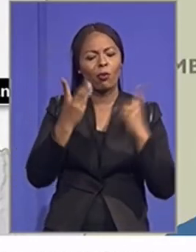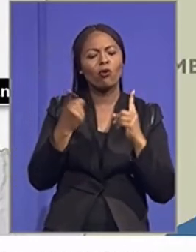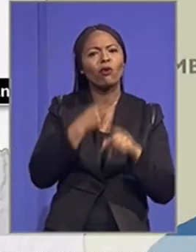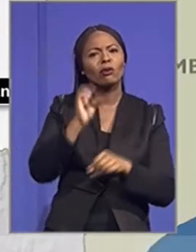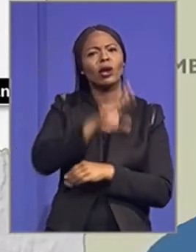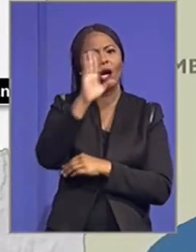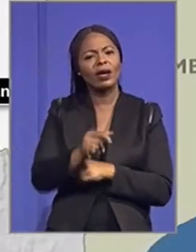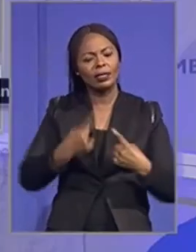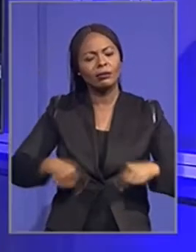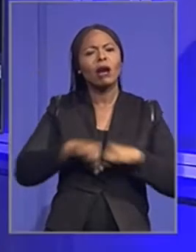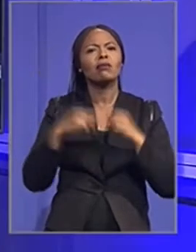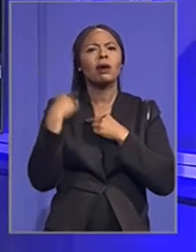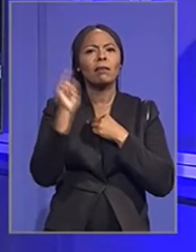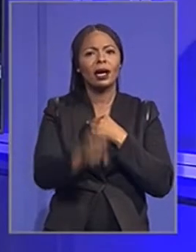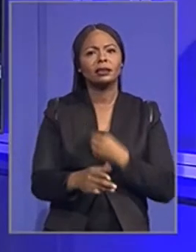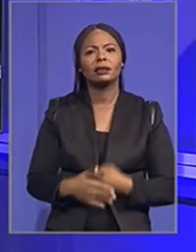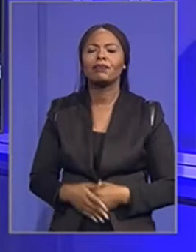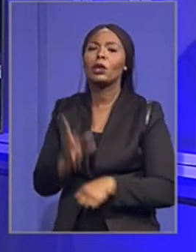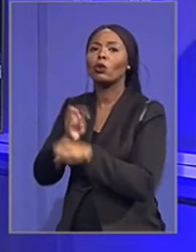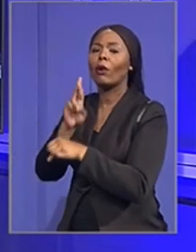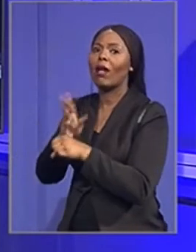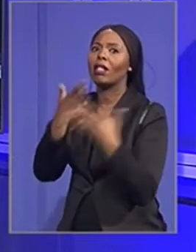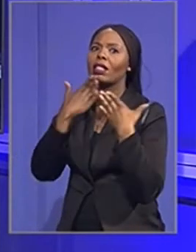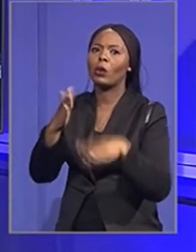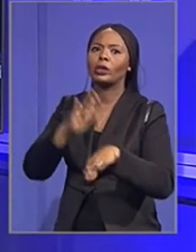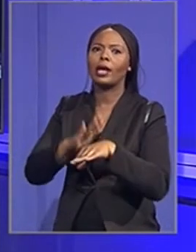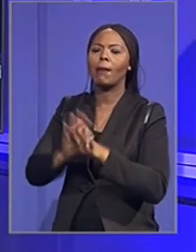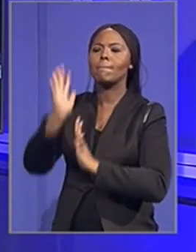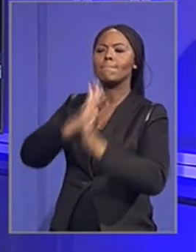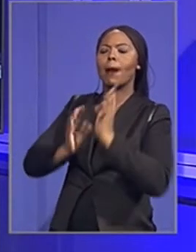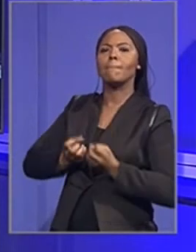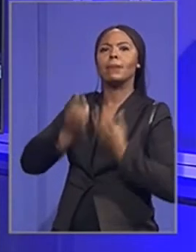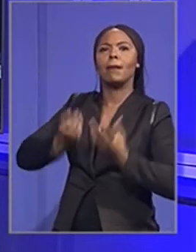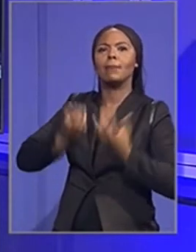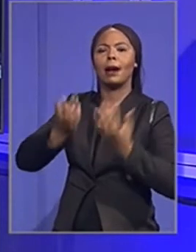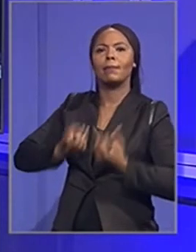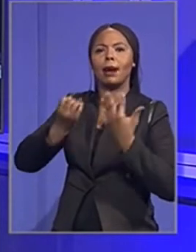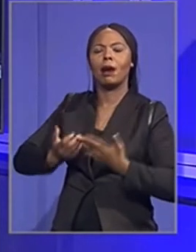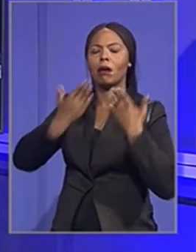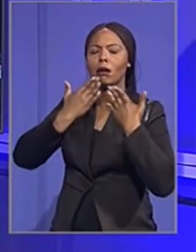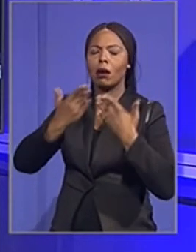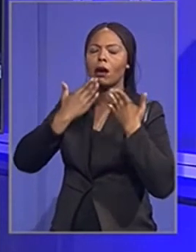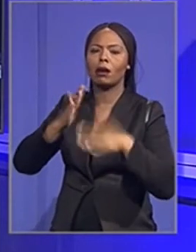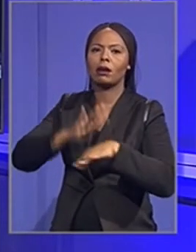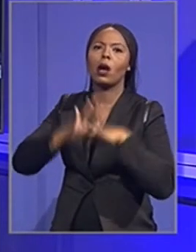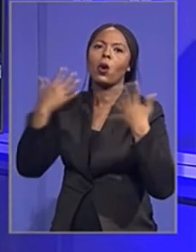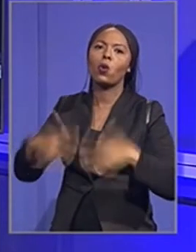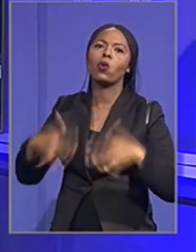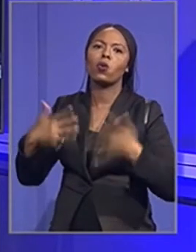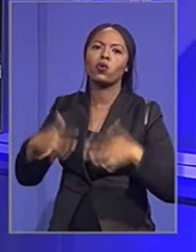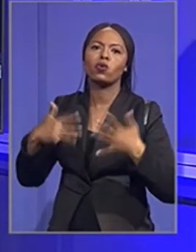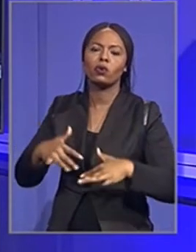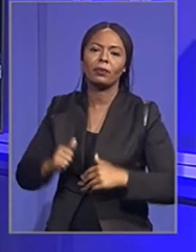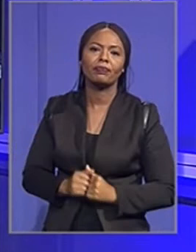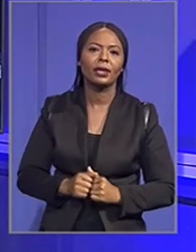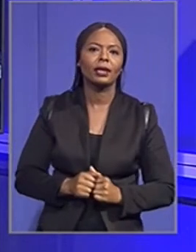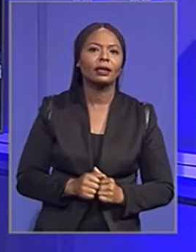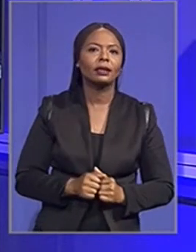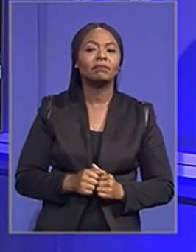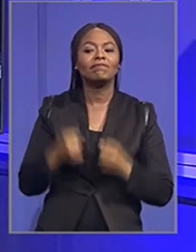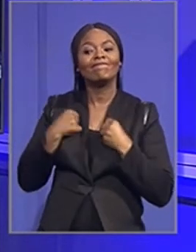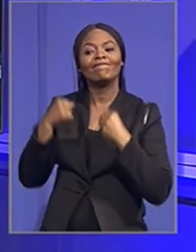boetapele. Ngaka ke lebohetse nako e re fileng yona re leboha ha le mona o ile o ipha nako ebile re utlwile hore o tseleng o